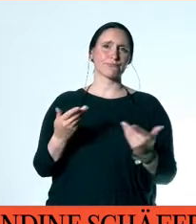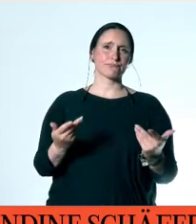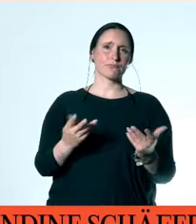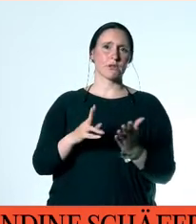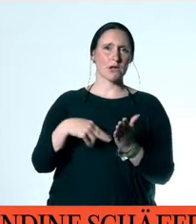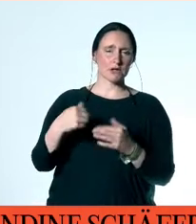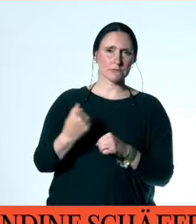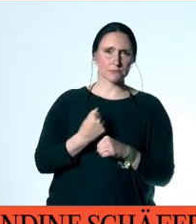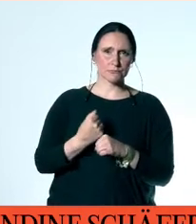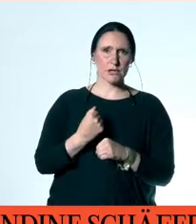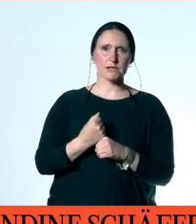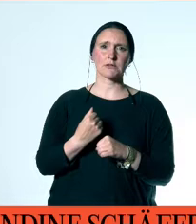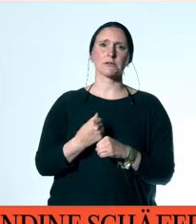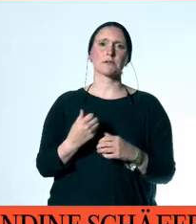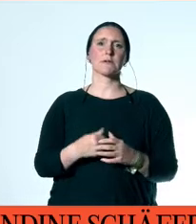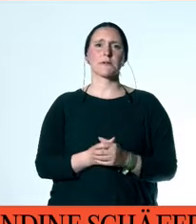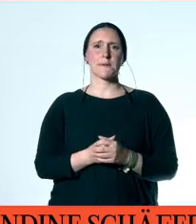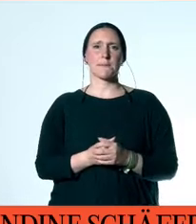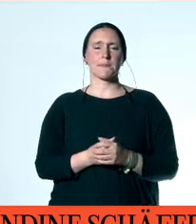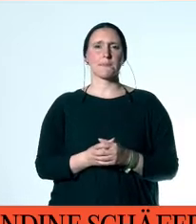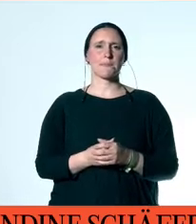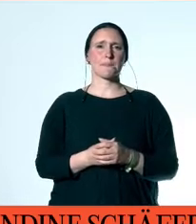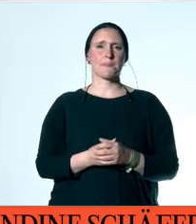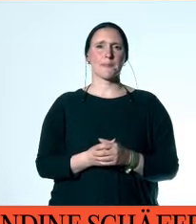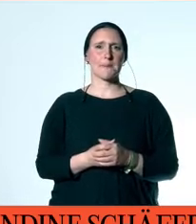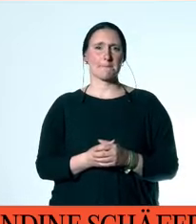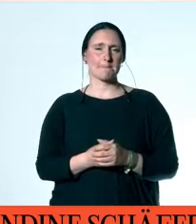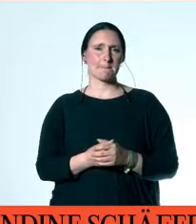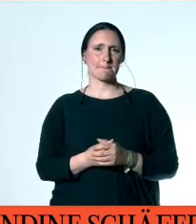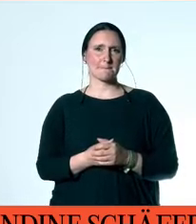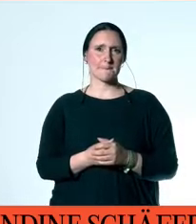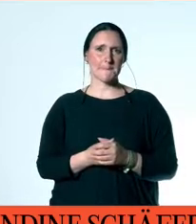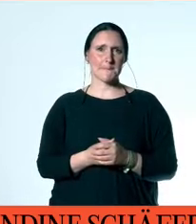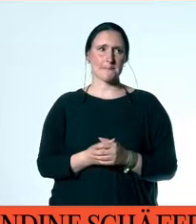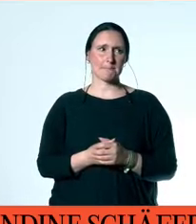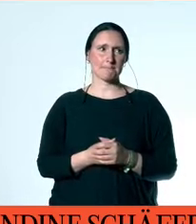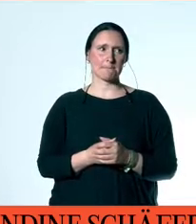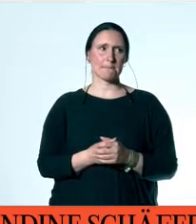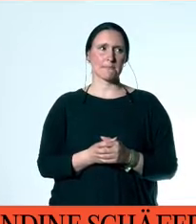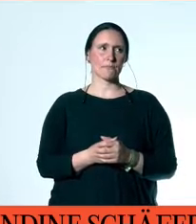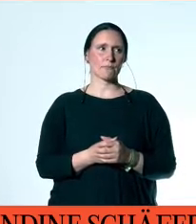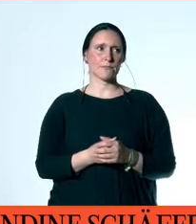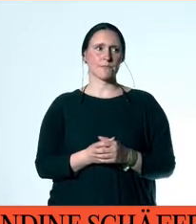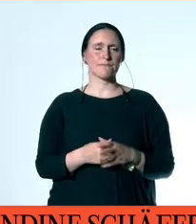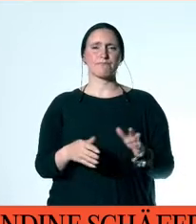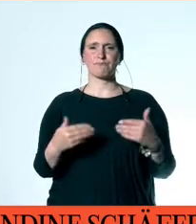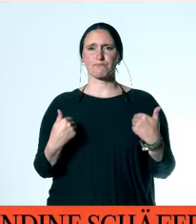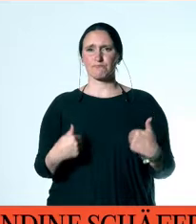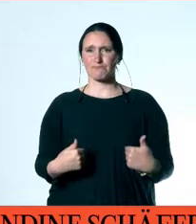Neuseelands bewegen. Das Kollektiv entwickelt ortsspezifische kulturelle Erfahrungen und künstlerische Engagements,